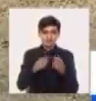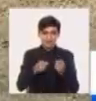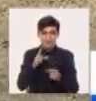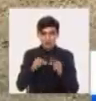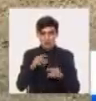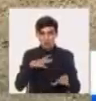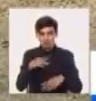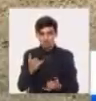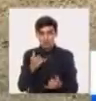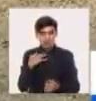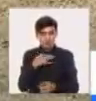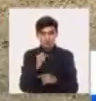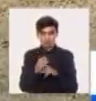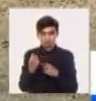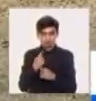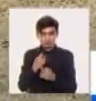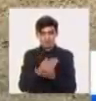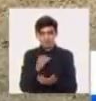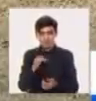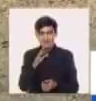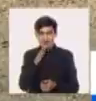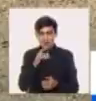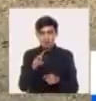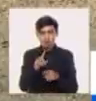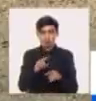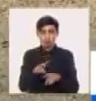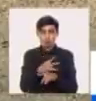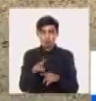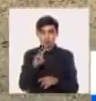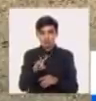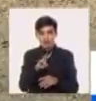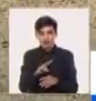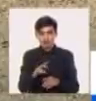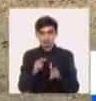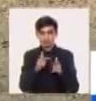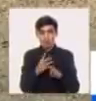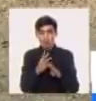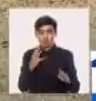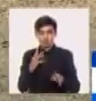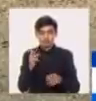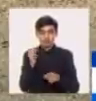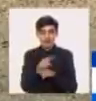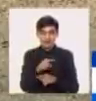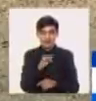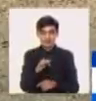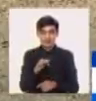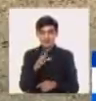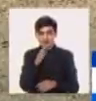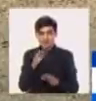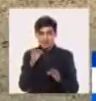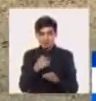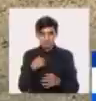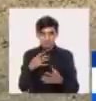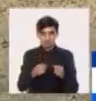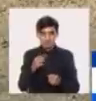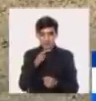көп бізде. Күнделікті сағат түнгі екіден бастап очертқа жазылып, саумалды уақытысымен сауымыз,